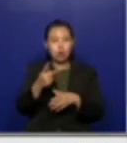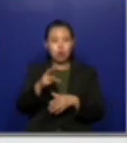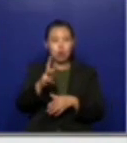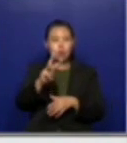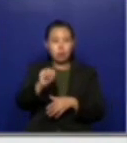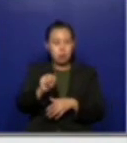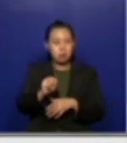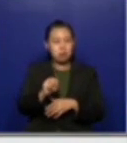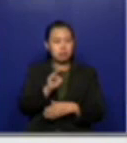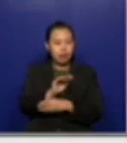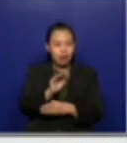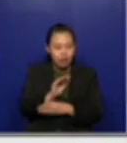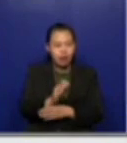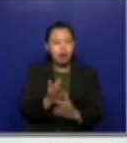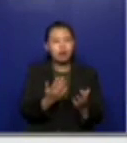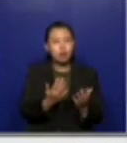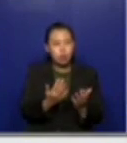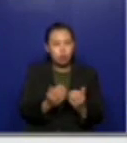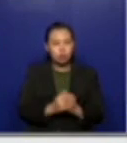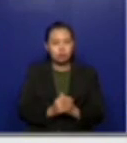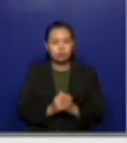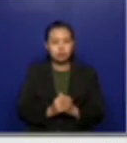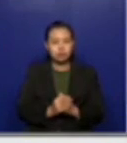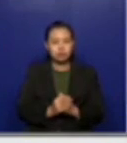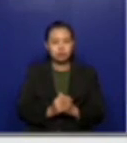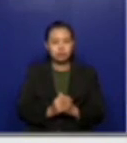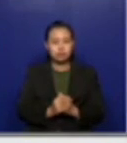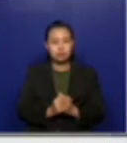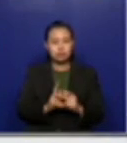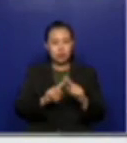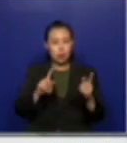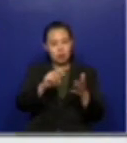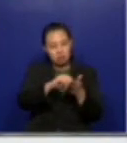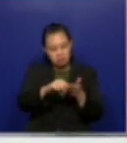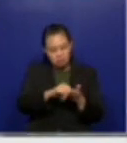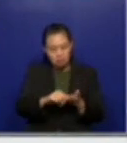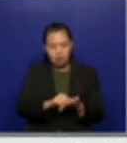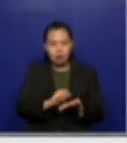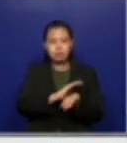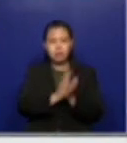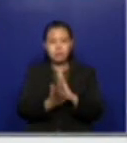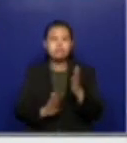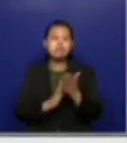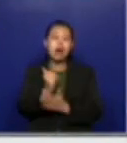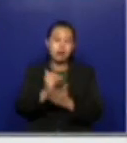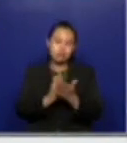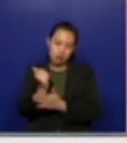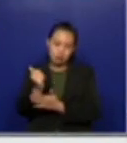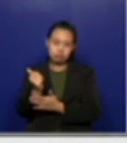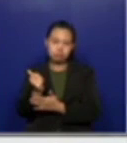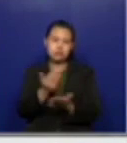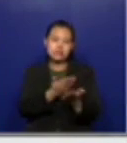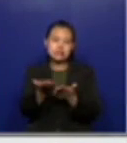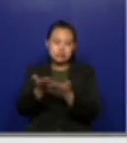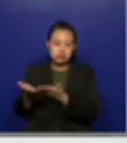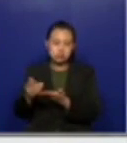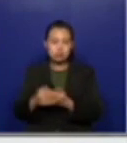เนี่ยปรากฏว่าก็มีคนไปแก้ไขโน่นนี่นั่นสุดท้ายก็ผ่านหลุดปืดเนี่ยก็เป็นประเด็น